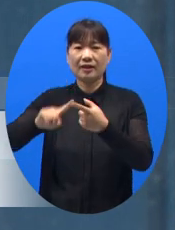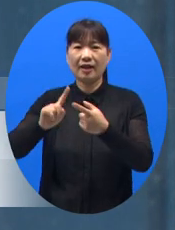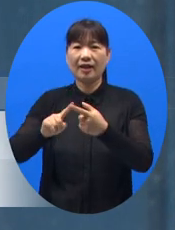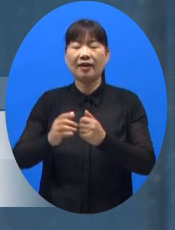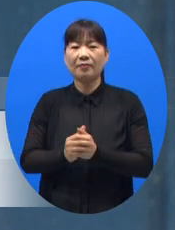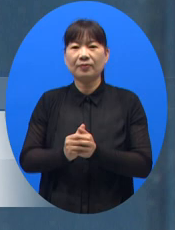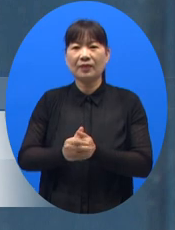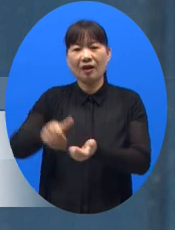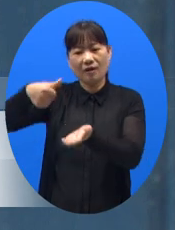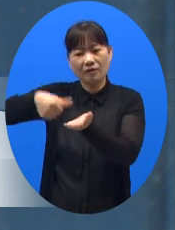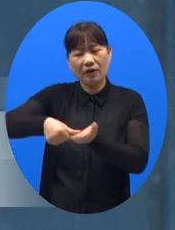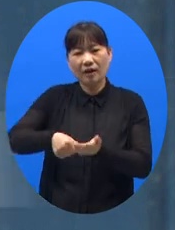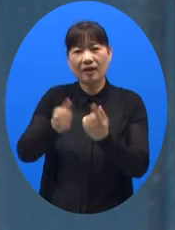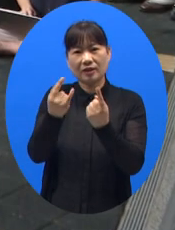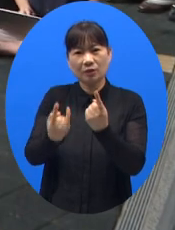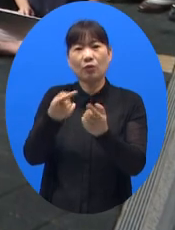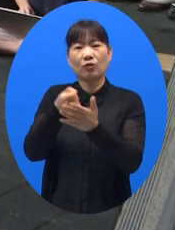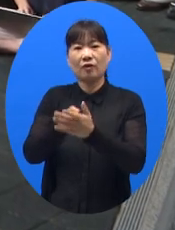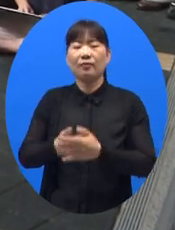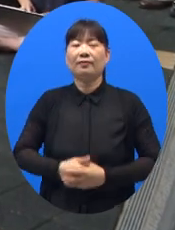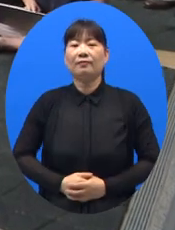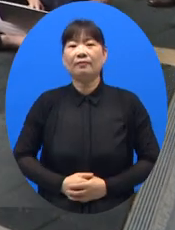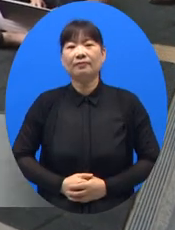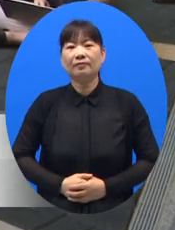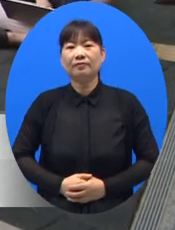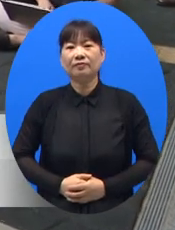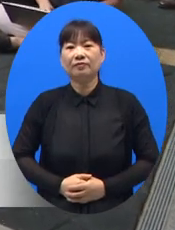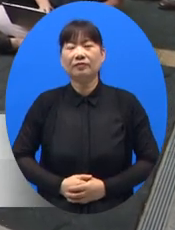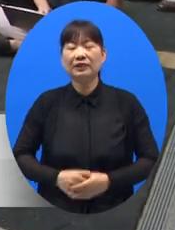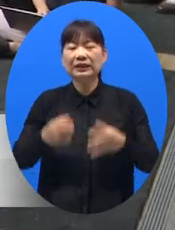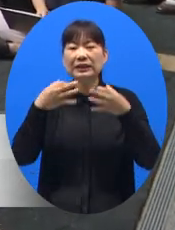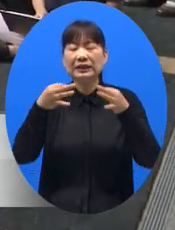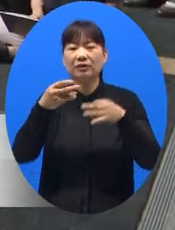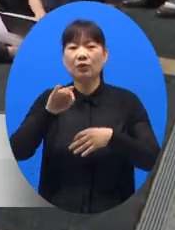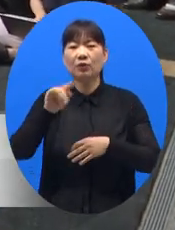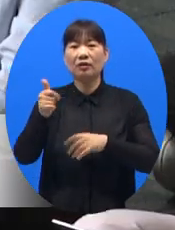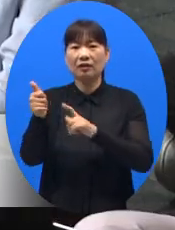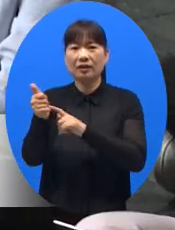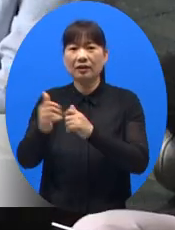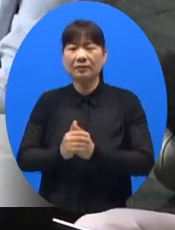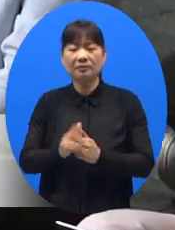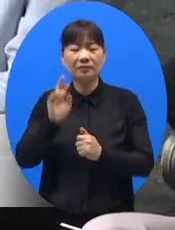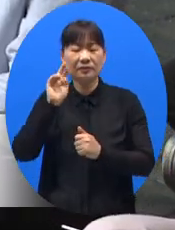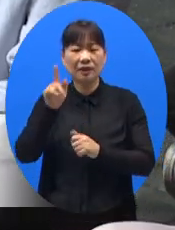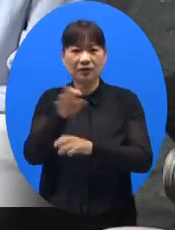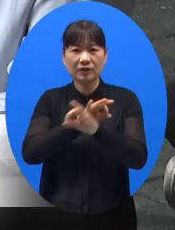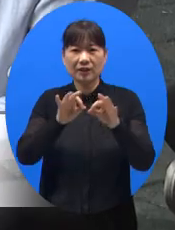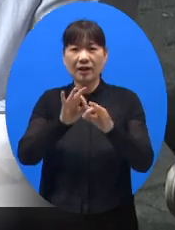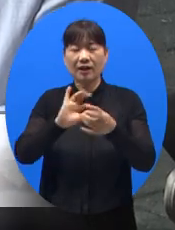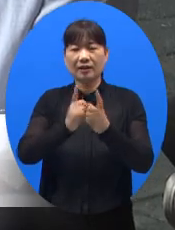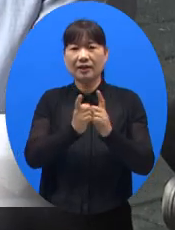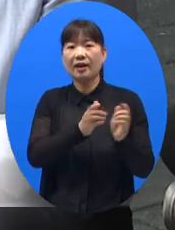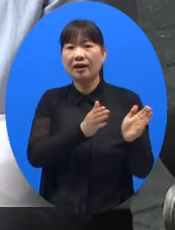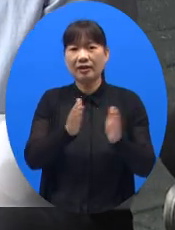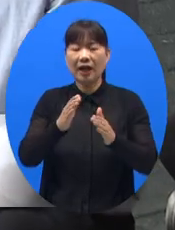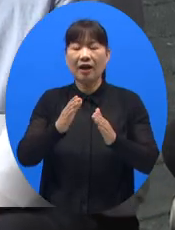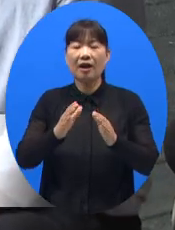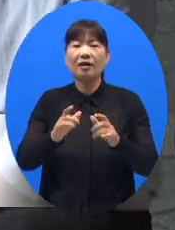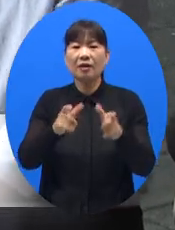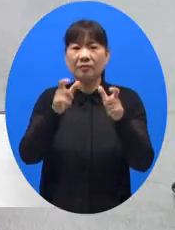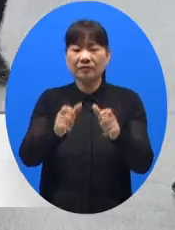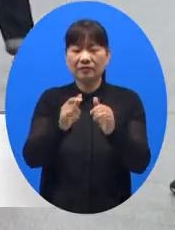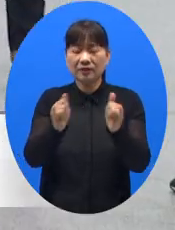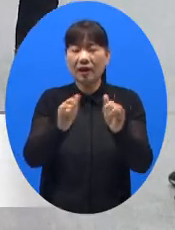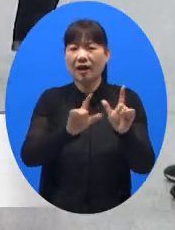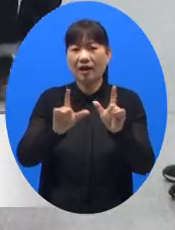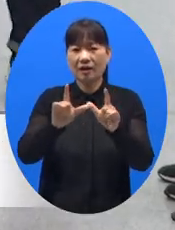어이 로 결제 로 결정했습니다 김동현 지사의 첫결제 는 비상 경제 등 민생 안정 종합계획 경제